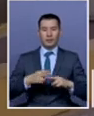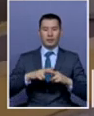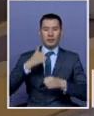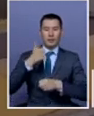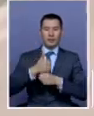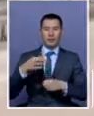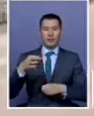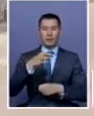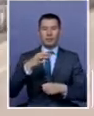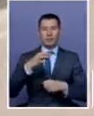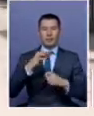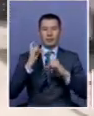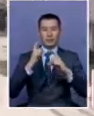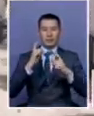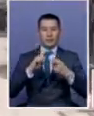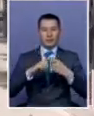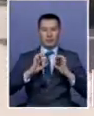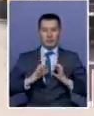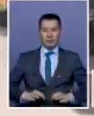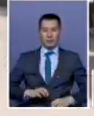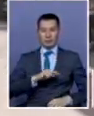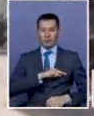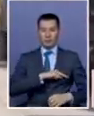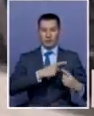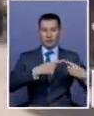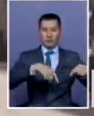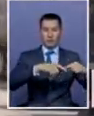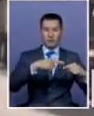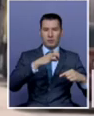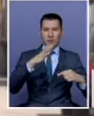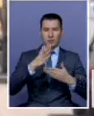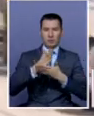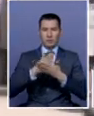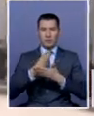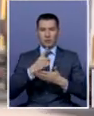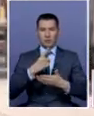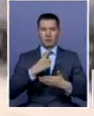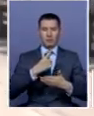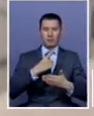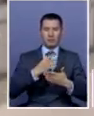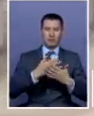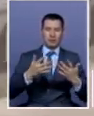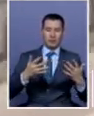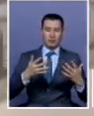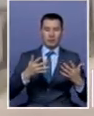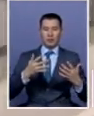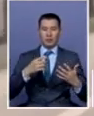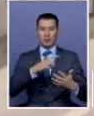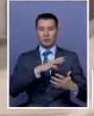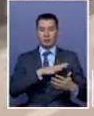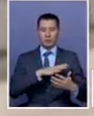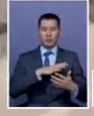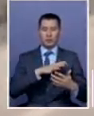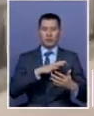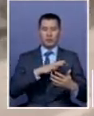областной транспортной прокуратуры, работники органов госдоходов, а также ветеринарного и фитосанитарного контроля на системной